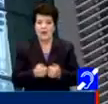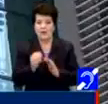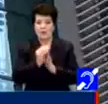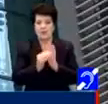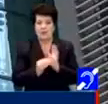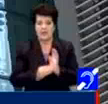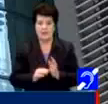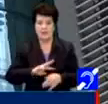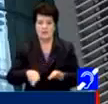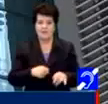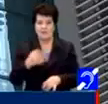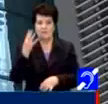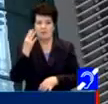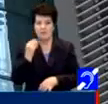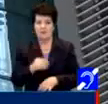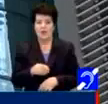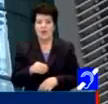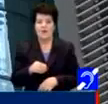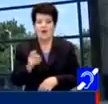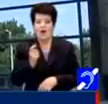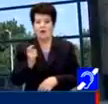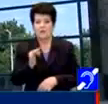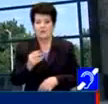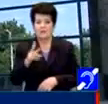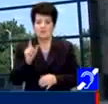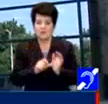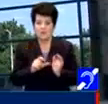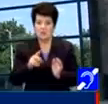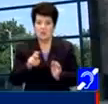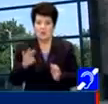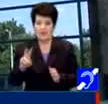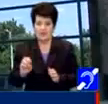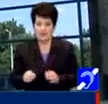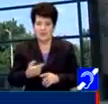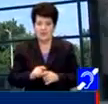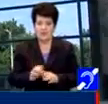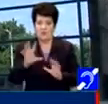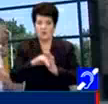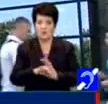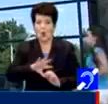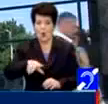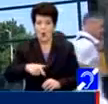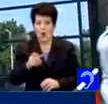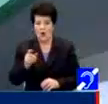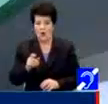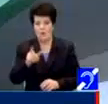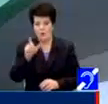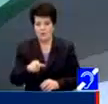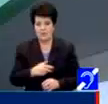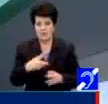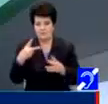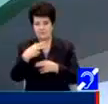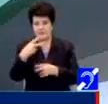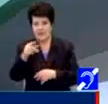anchetă. Jaful de la Moldova, Groenbank, s-a produs pe 6 iulie în toiul nopții. Hoții au pătruns în clădire după ce au tăiat gratiile de la un